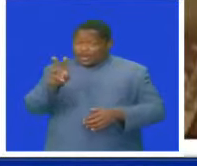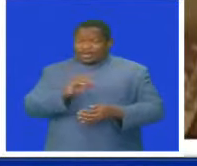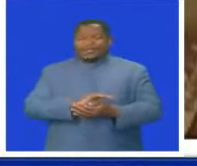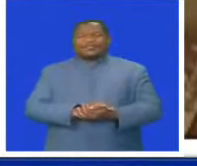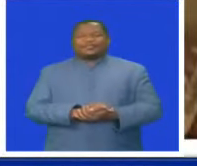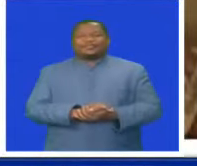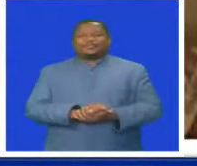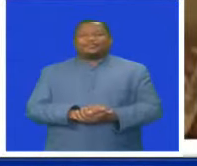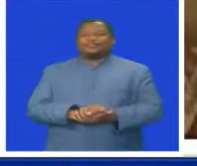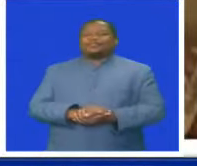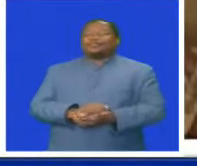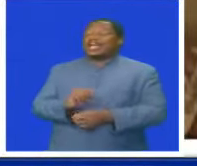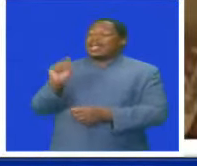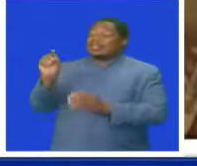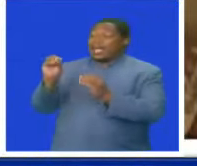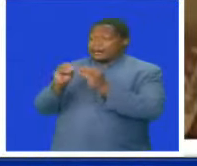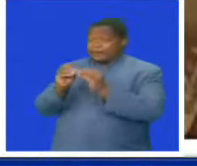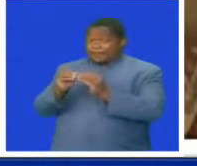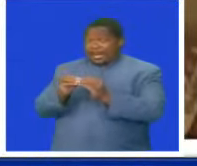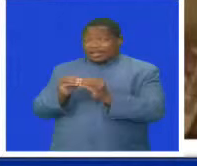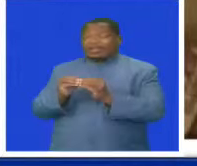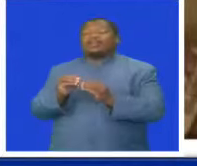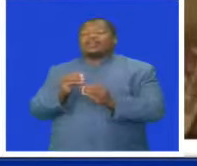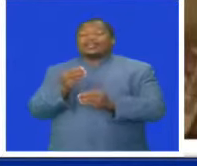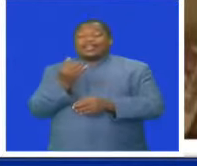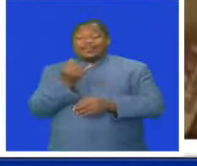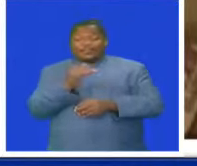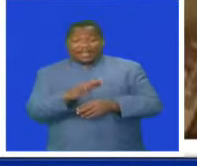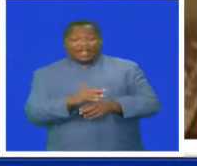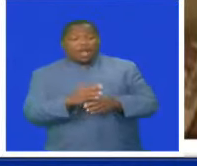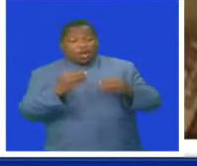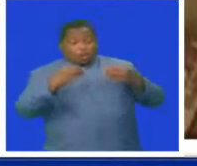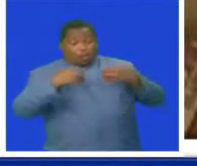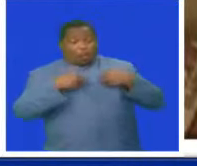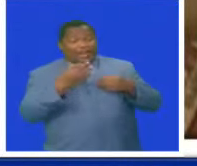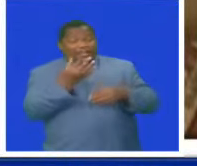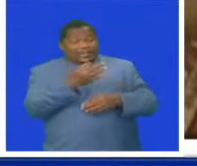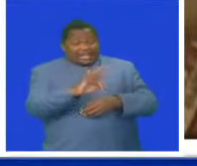investment bese bayakwathi kuyoboleka lelo lomnye 70%.